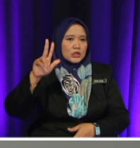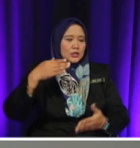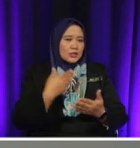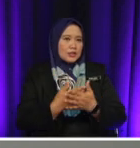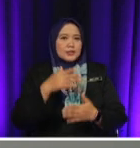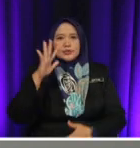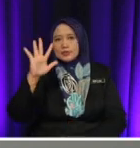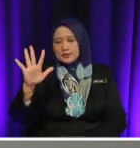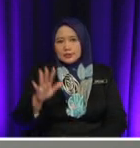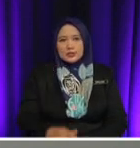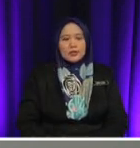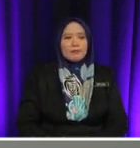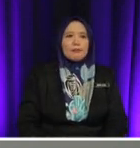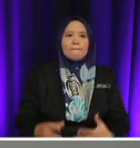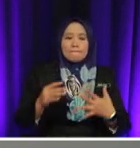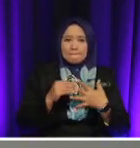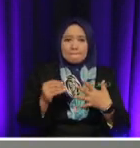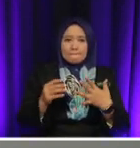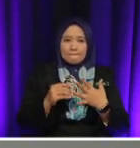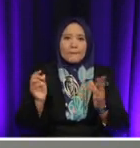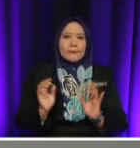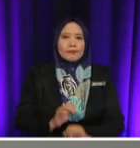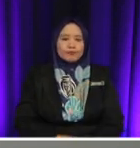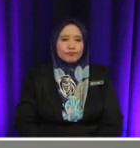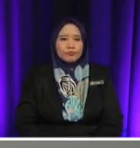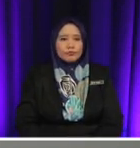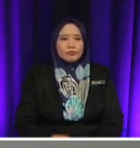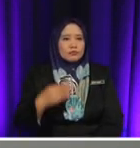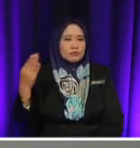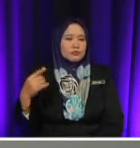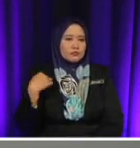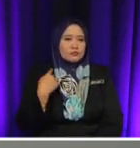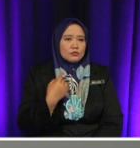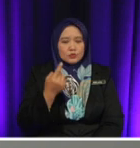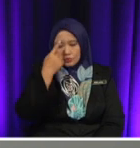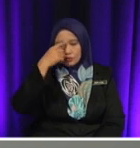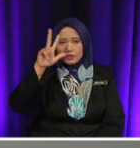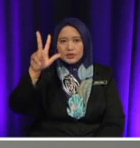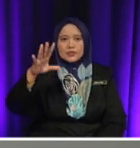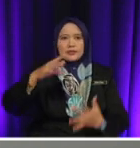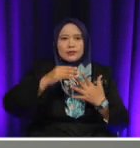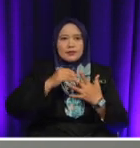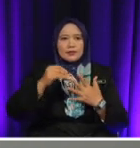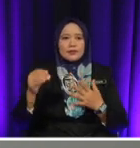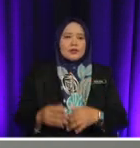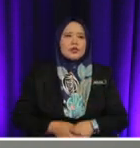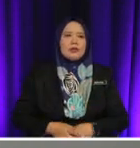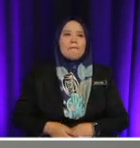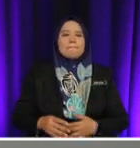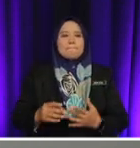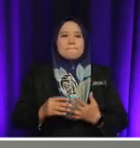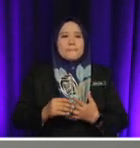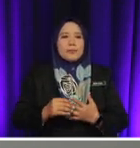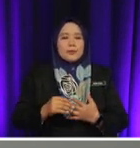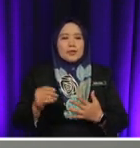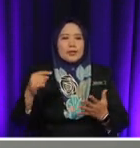lima lima pilihan ataupun tiga pilihan Biasanya kalau untuk tiga pilihan okey pilihan yang kita